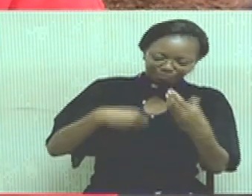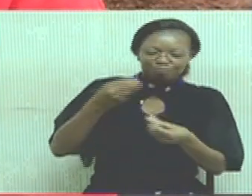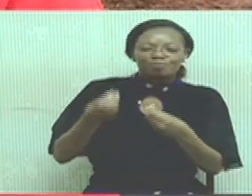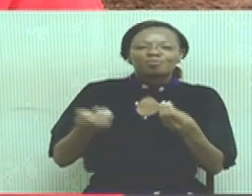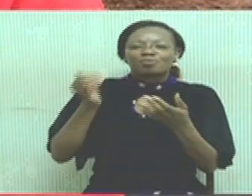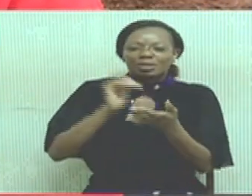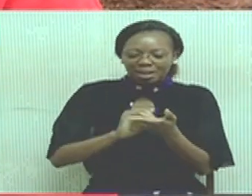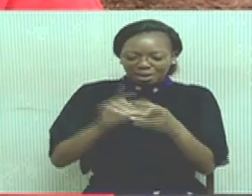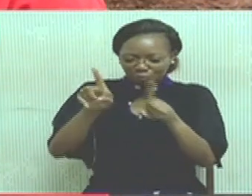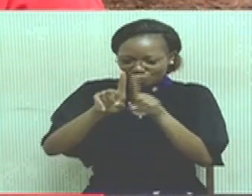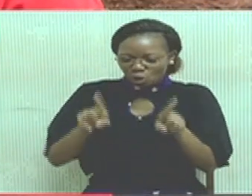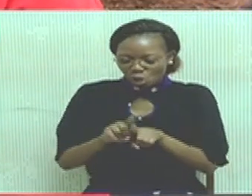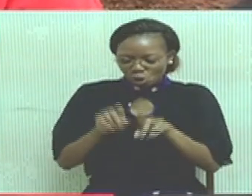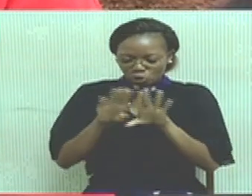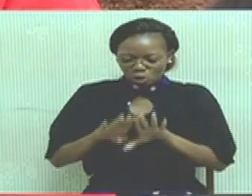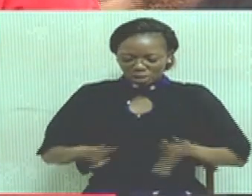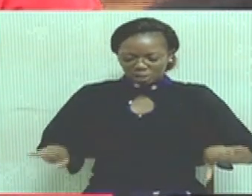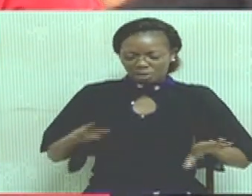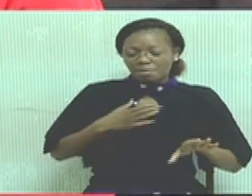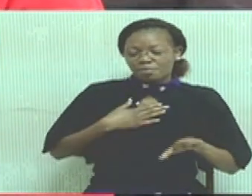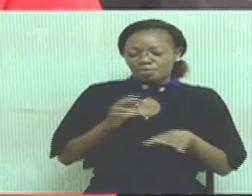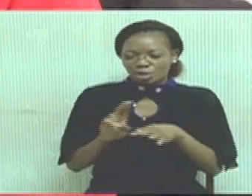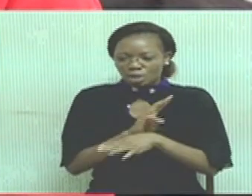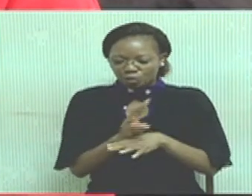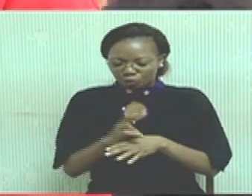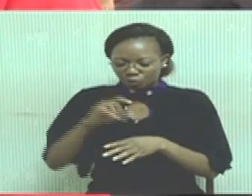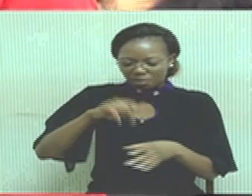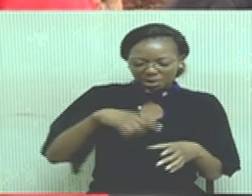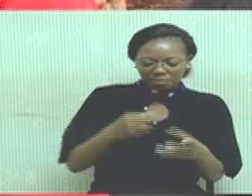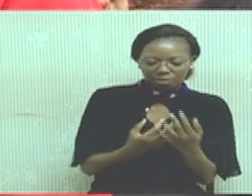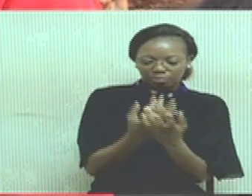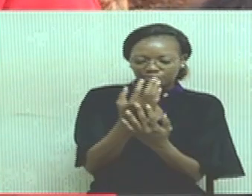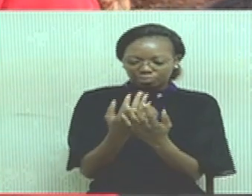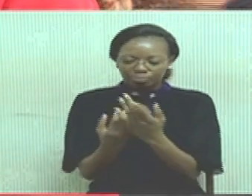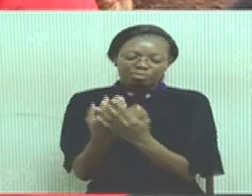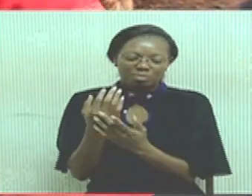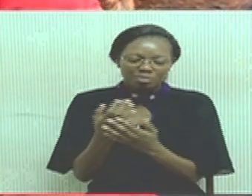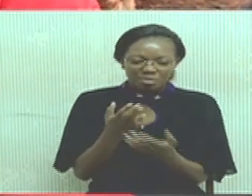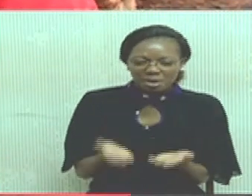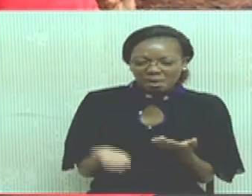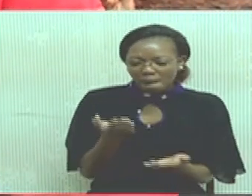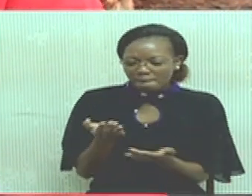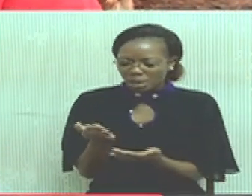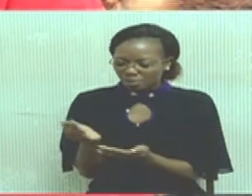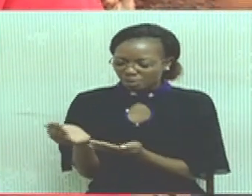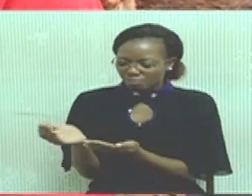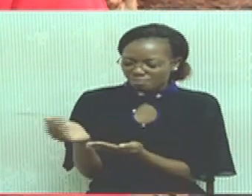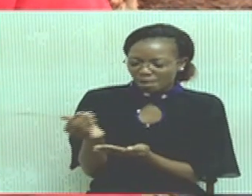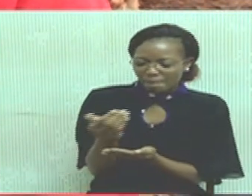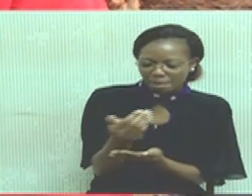Kazi yake ni kwenda kuchota majani kuleta kurudia ingine ng'ombe ashibi. Lakini sasa ikisiaga kupatia hiyo dry na hii